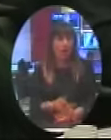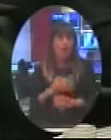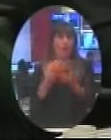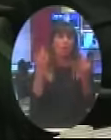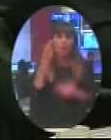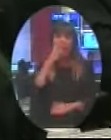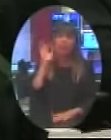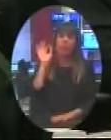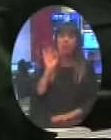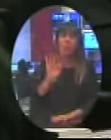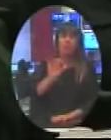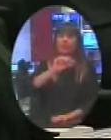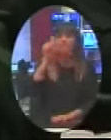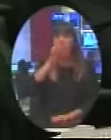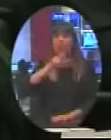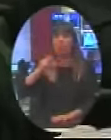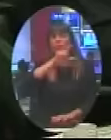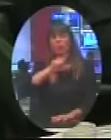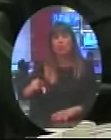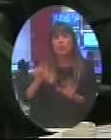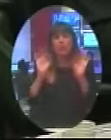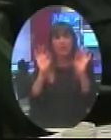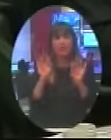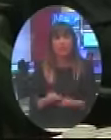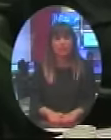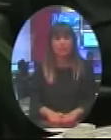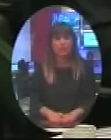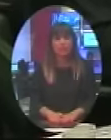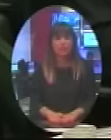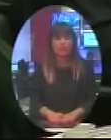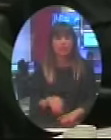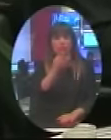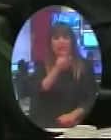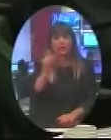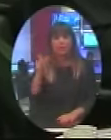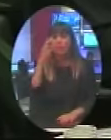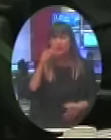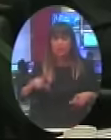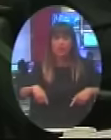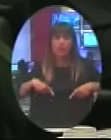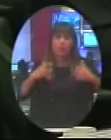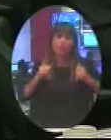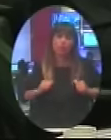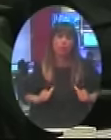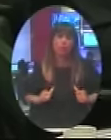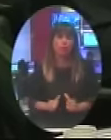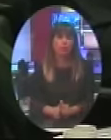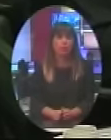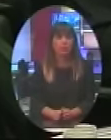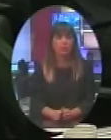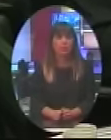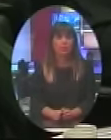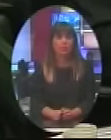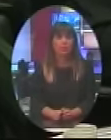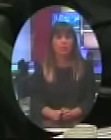כל באנשים חפים מפשע, באנשים שמנסים לחיות פה חיים שלווים. לכן נושא